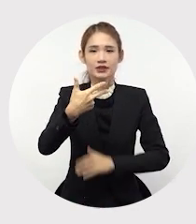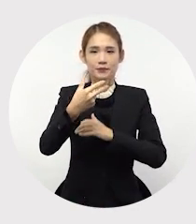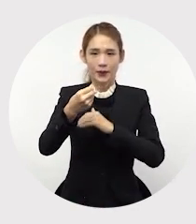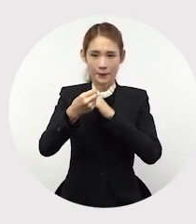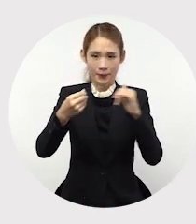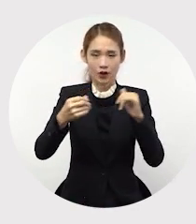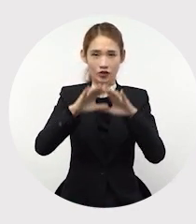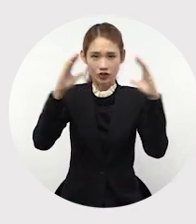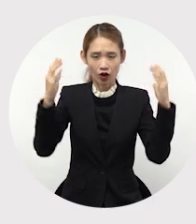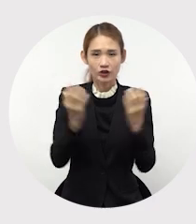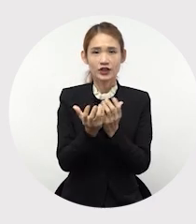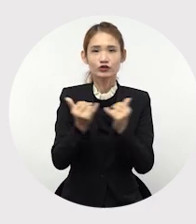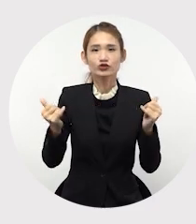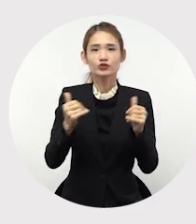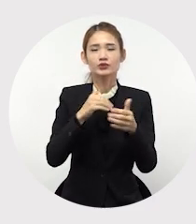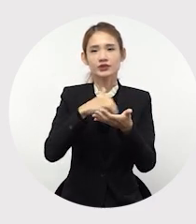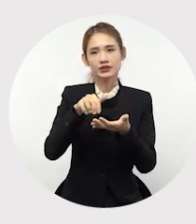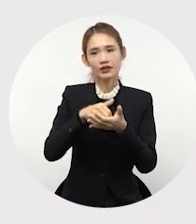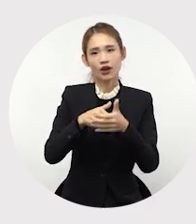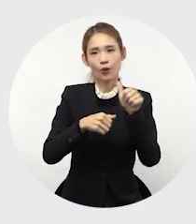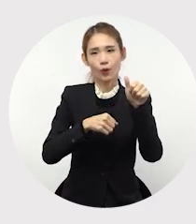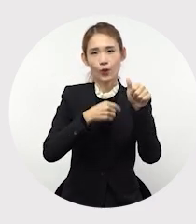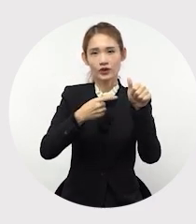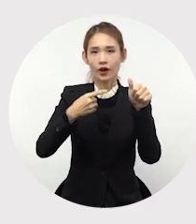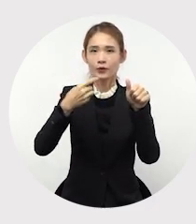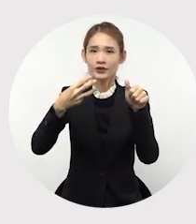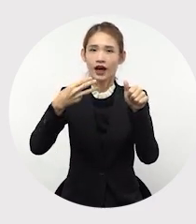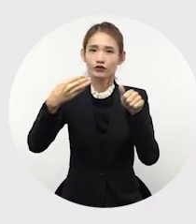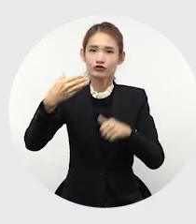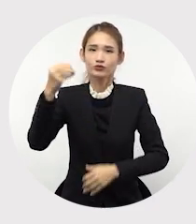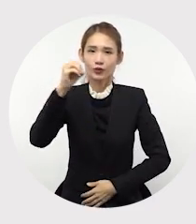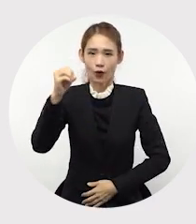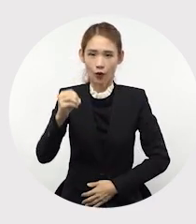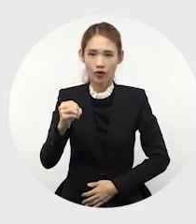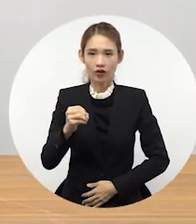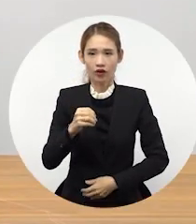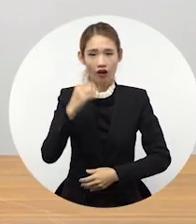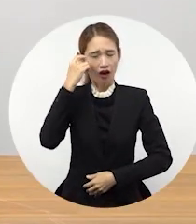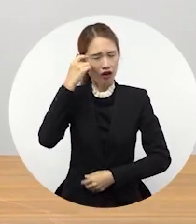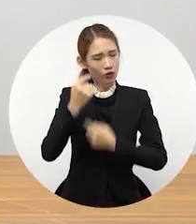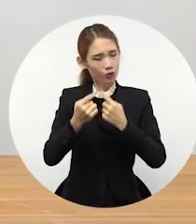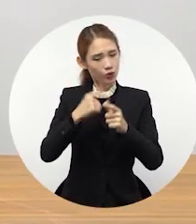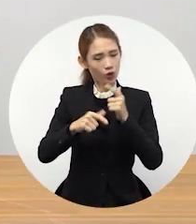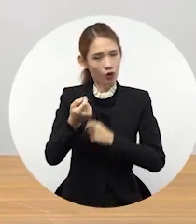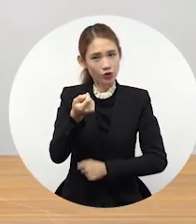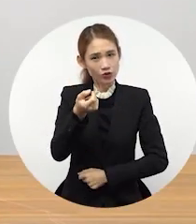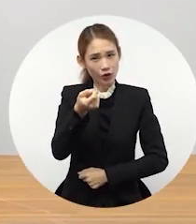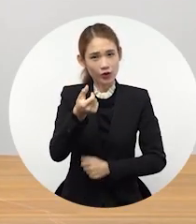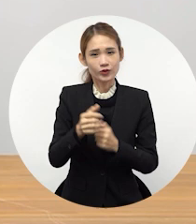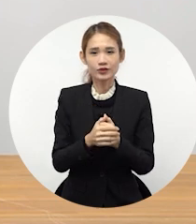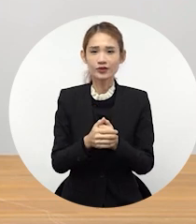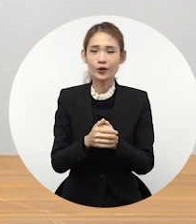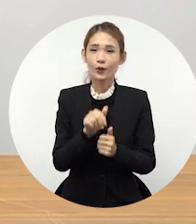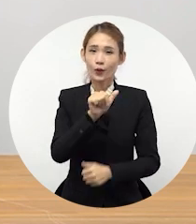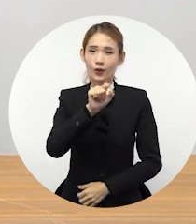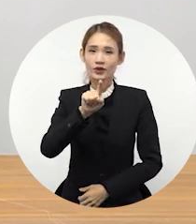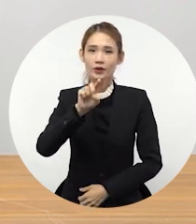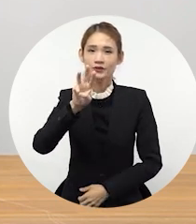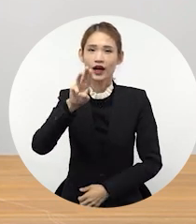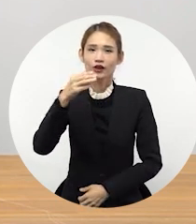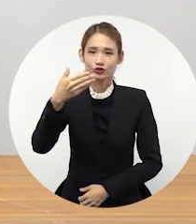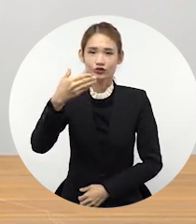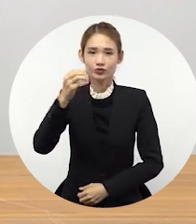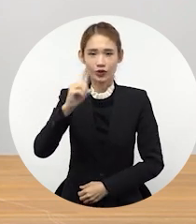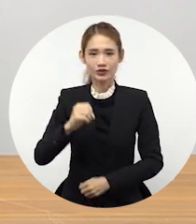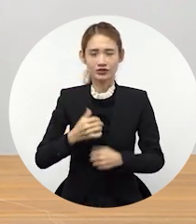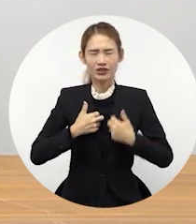267만 명. 그러니까 전체 국민의 5.39%가 여기에 해당됩니다. 생각보다 되게 적다. 네, 장애인이